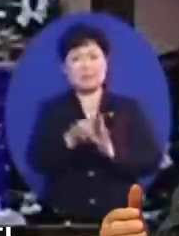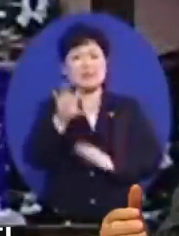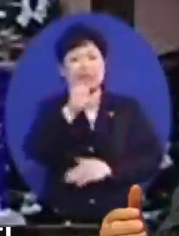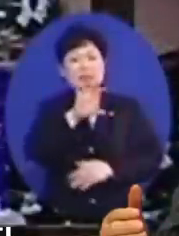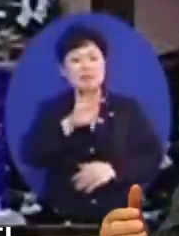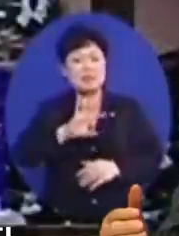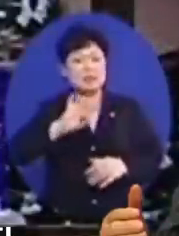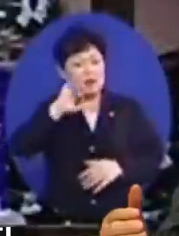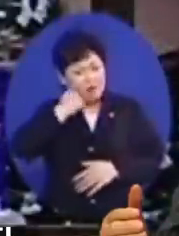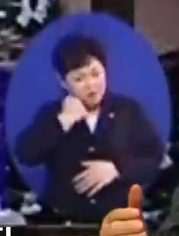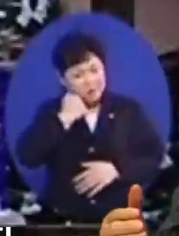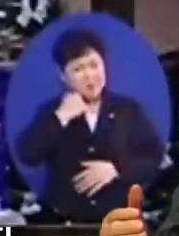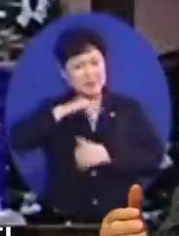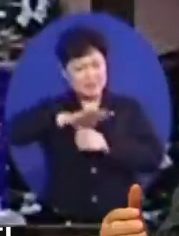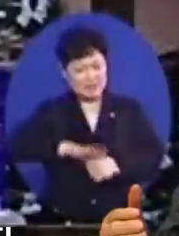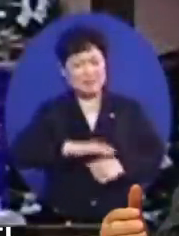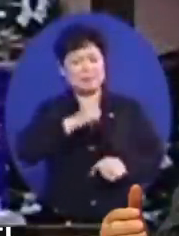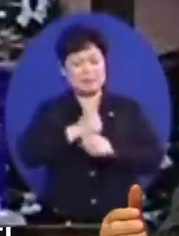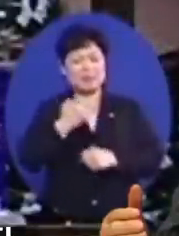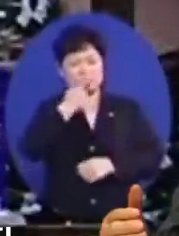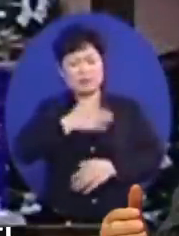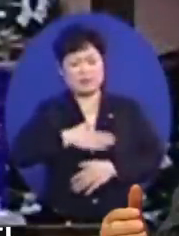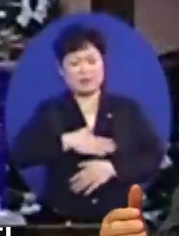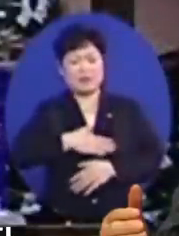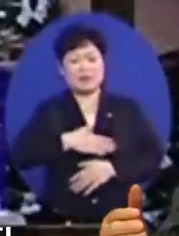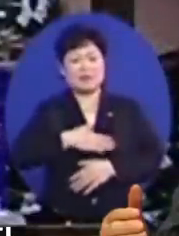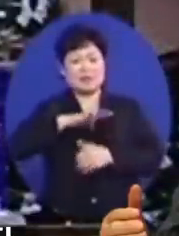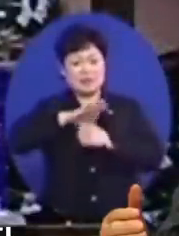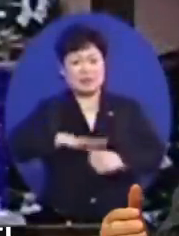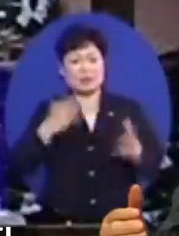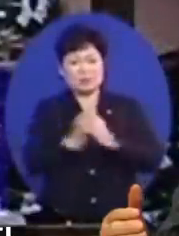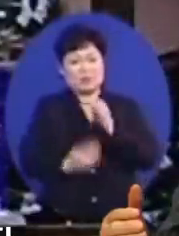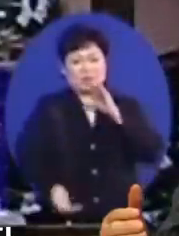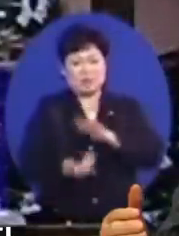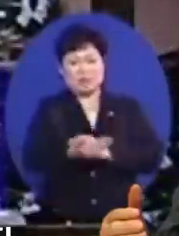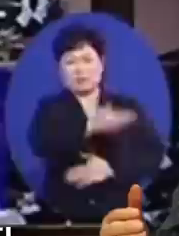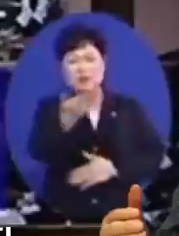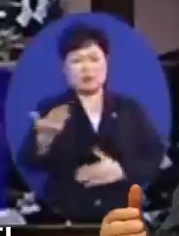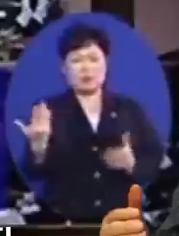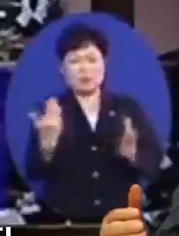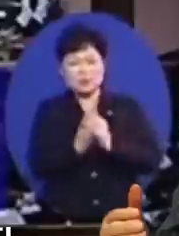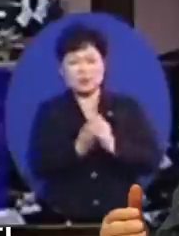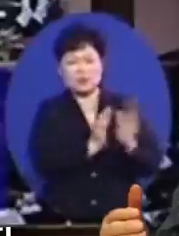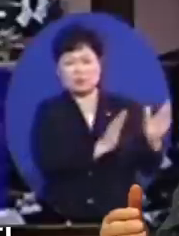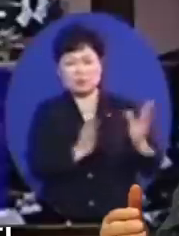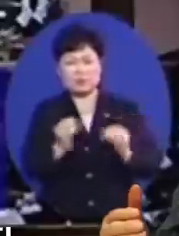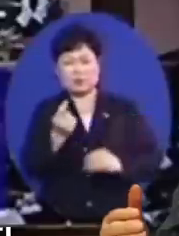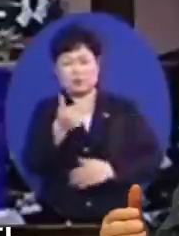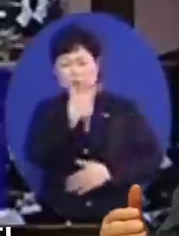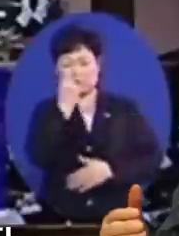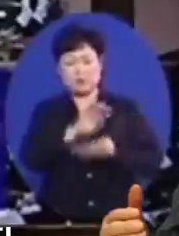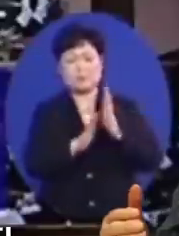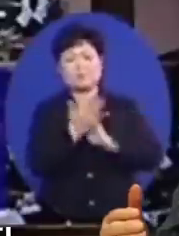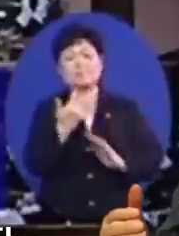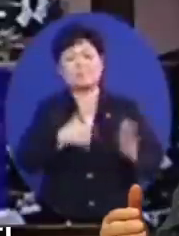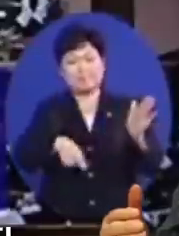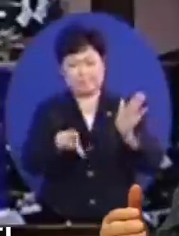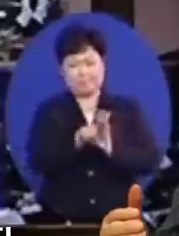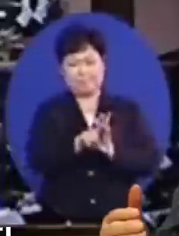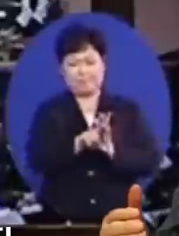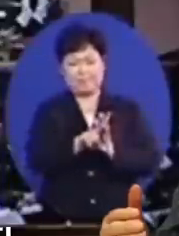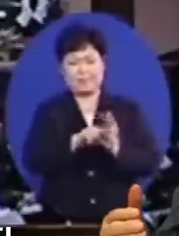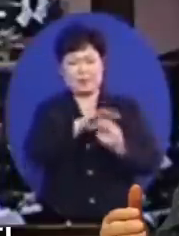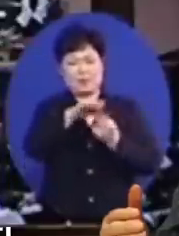인내를 만들어내는 줄 너희가 알미라. 인내를 온전히 이루라. 이는 너희로 온전하고 구비하여 죽음도 부족함이 없게 하리 함이라. 요한